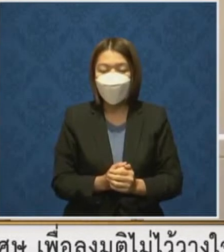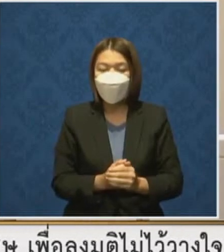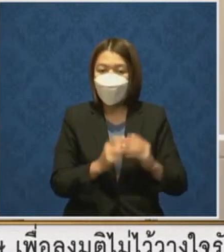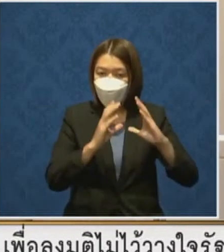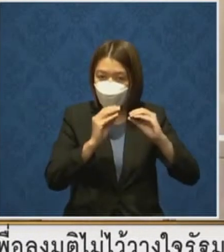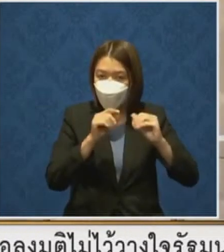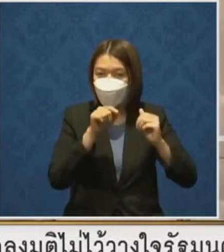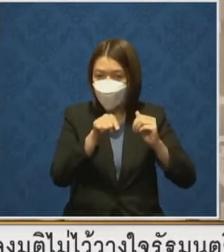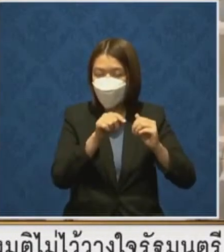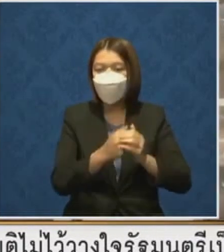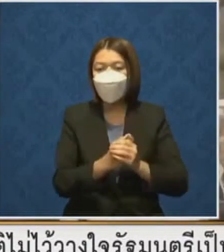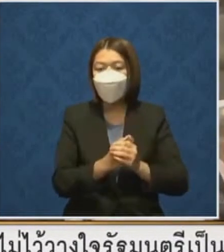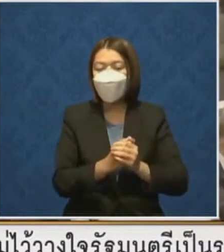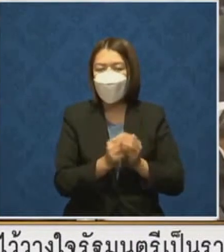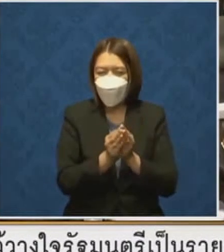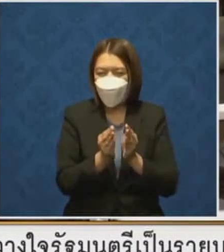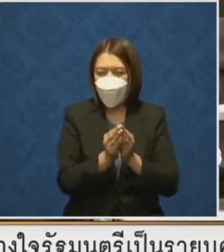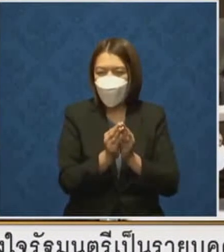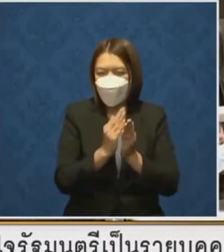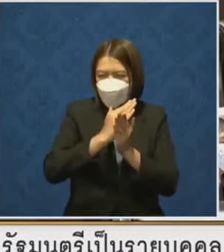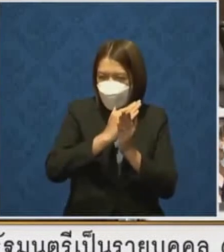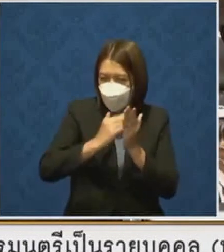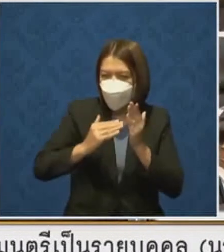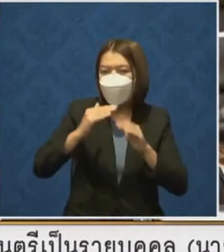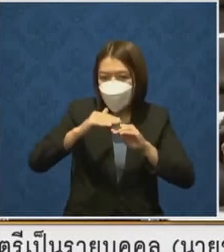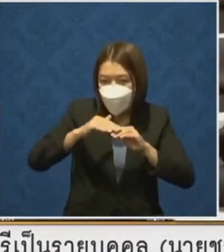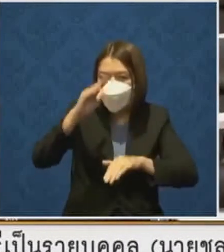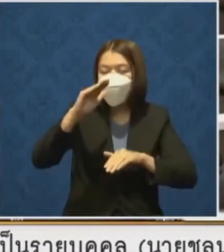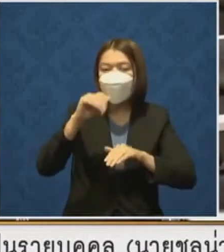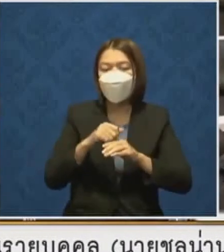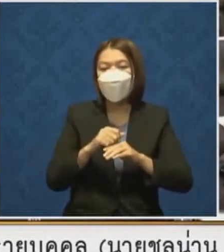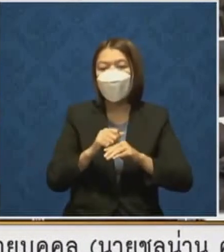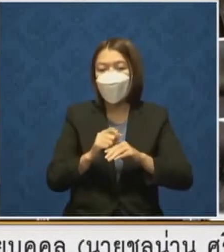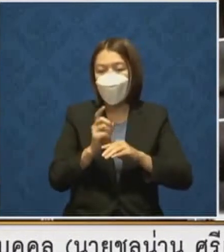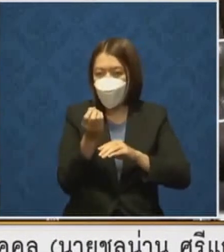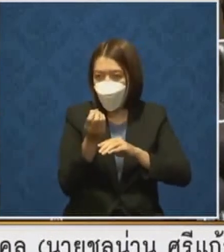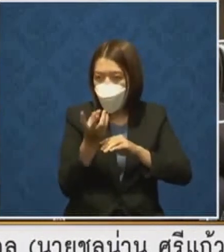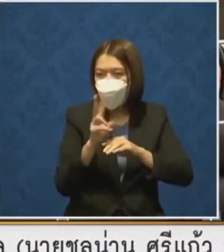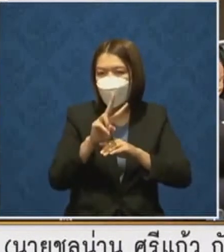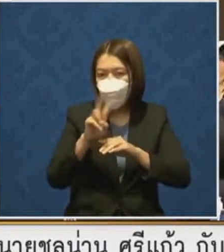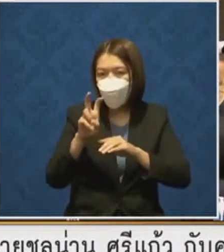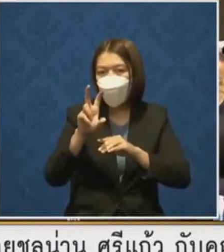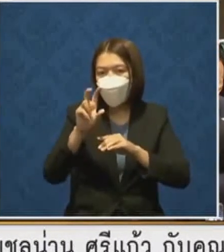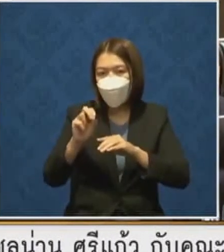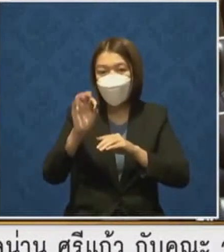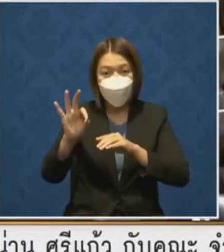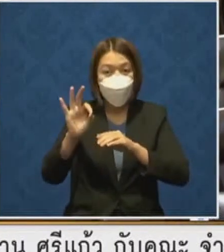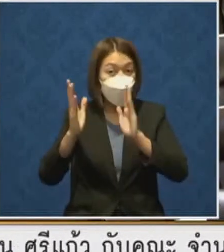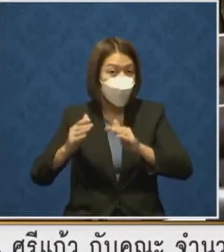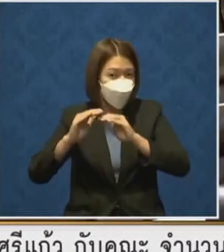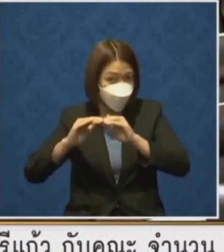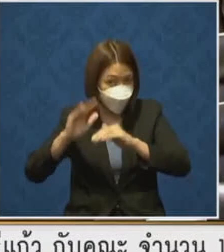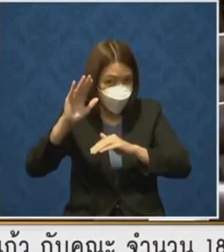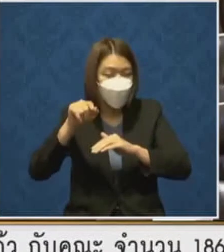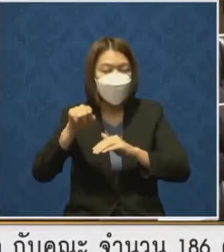ตัวเองมันยังมาเกาะติดอยู่พักเขาอยู่นะแต่ไม่เอาพักเขาแล้วนะแต่ไม่ยอมออกไปไหนเพราะรู้ว่าถ้าออกไปแล้วก็ต้องสูญ